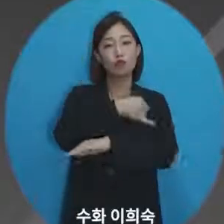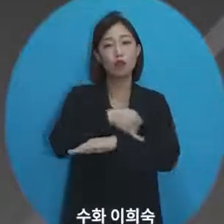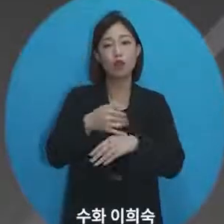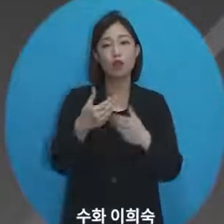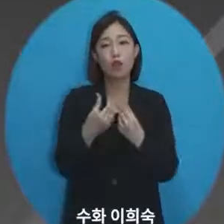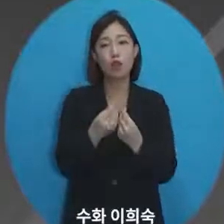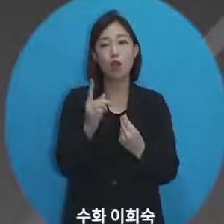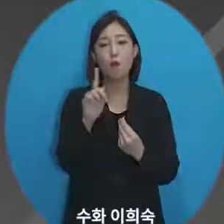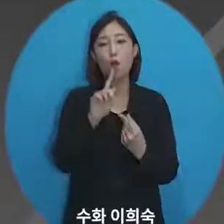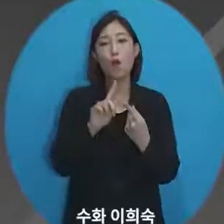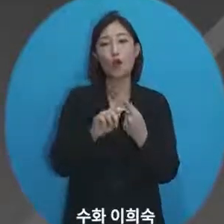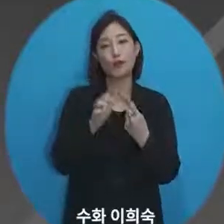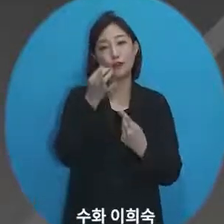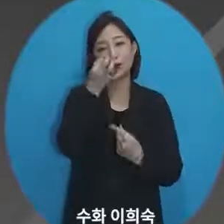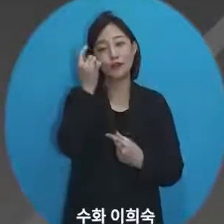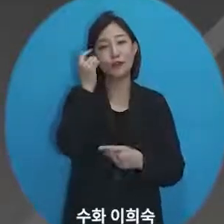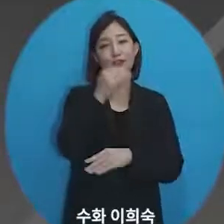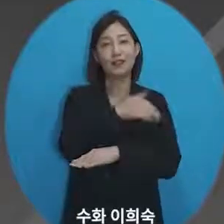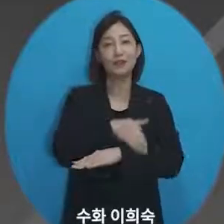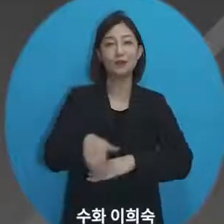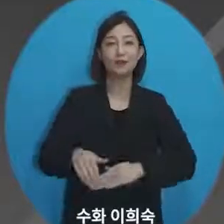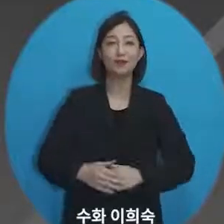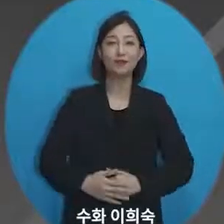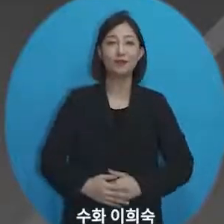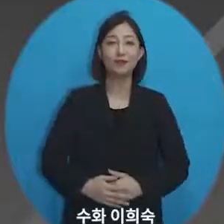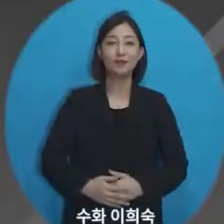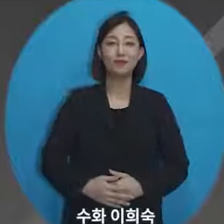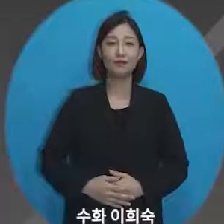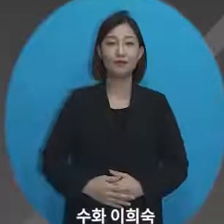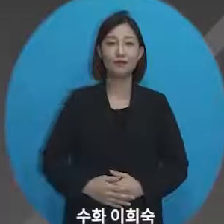말씀을 드리도록 하겠습니다.